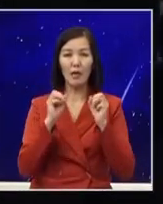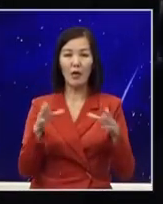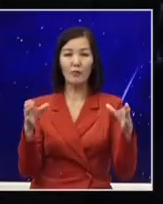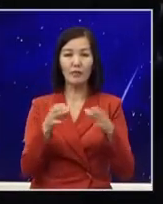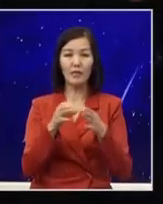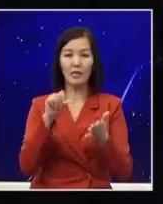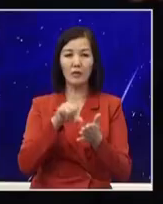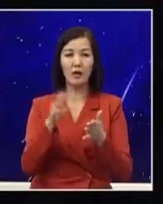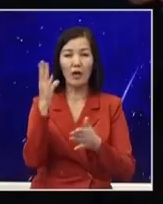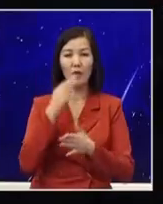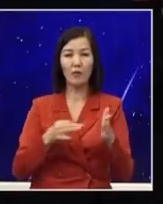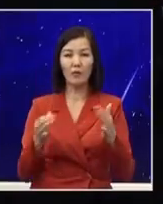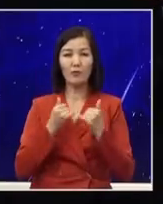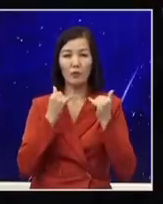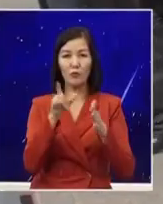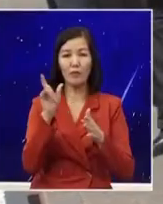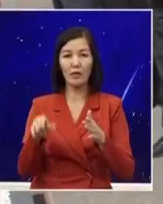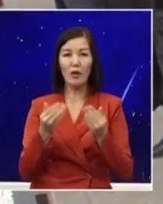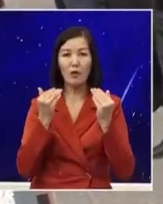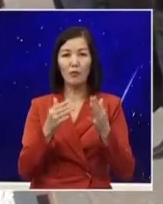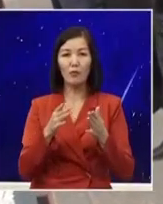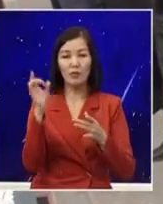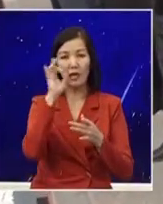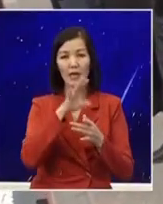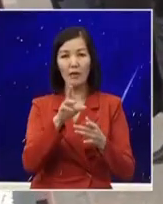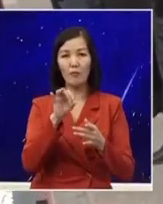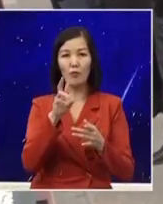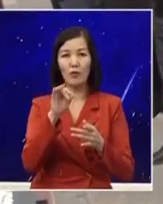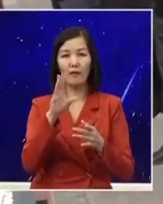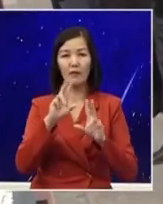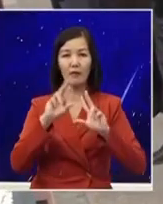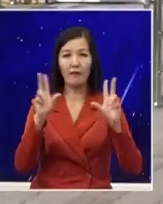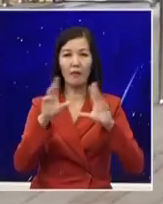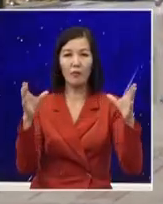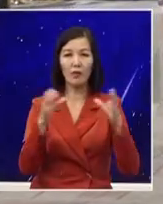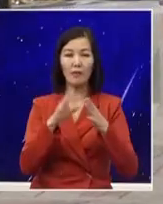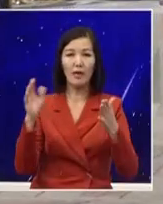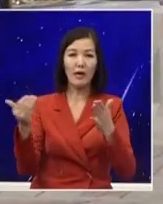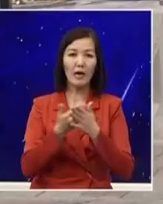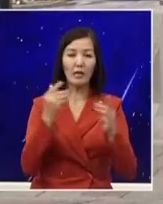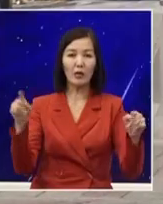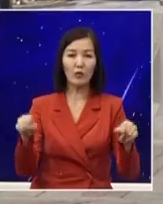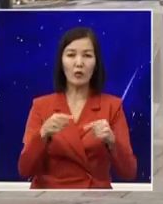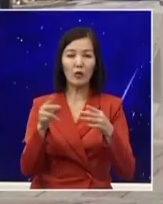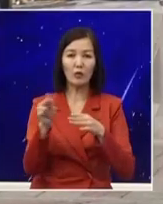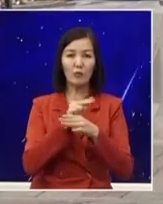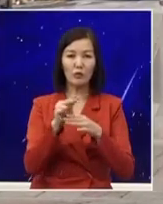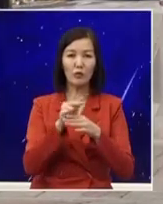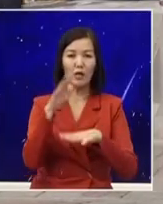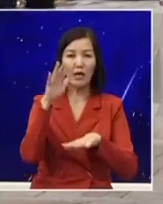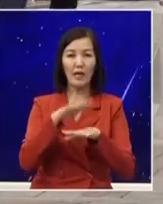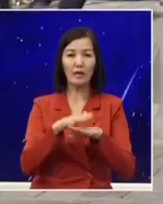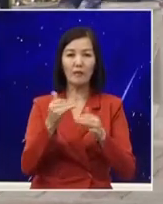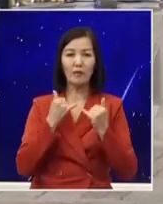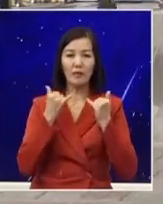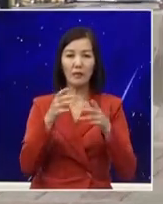кеңесінің мүшесі, Алматы облысының құрметті азаматы. Бүгінде әйгілі Буревестник волейбол командасын қайта түлетіп жүр. Әкімге